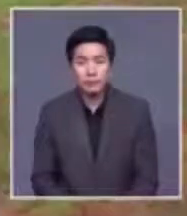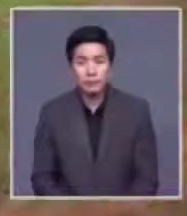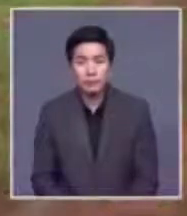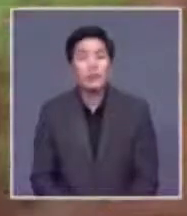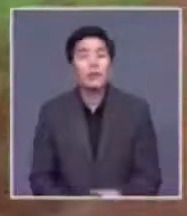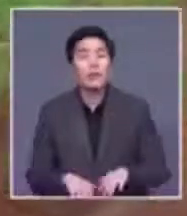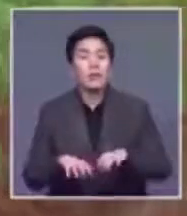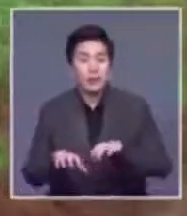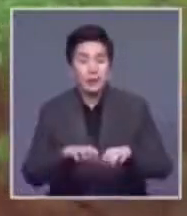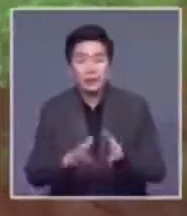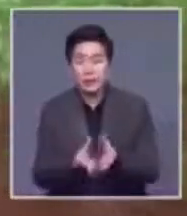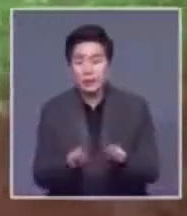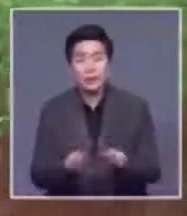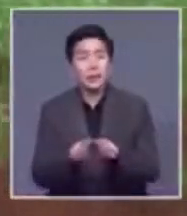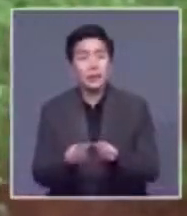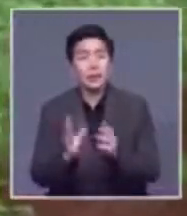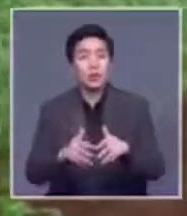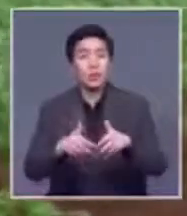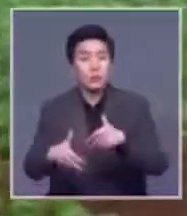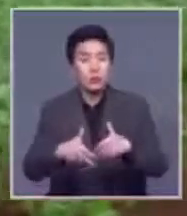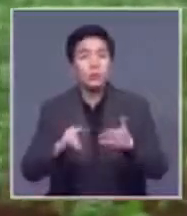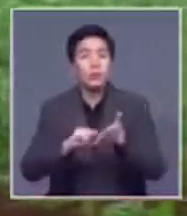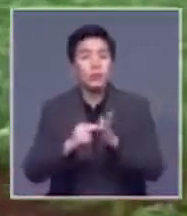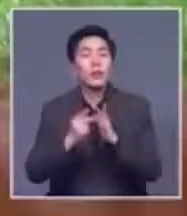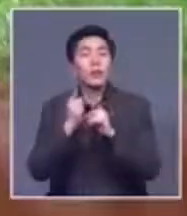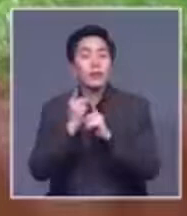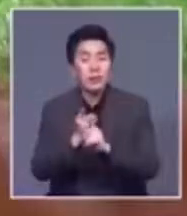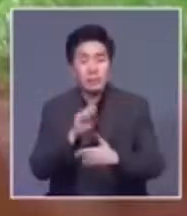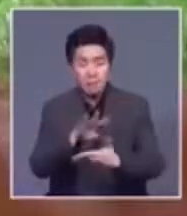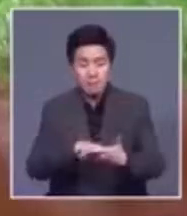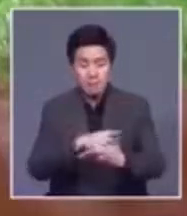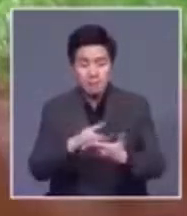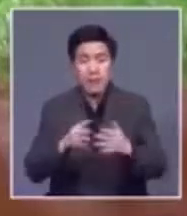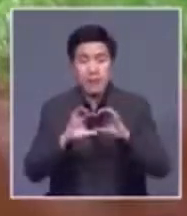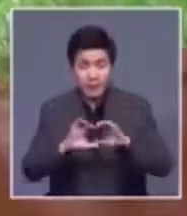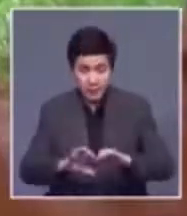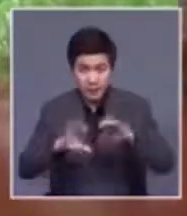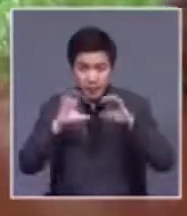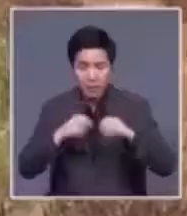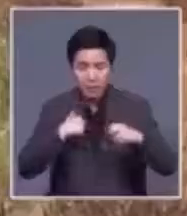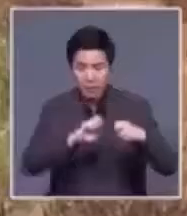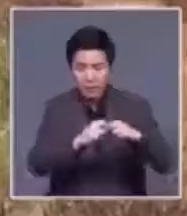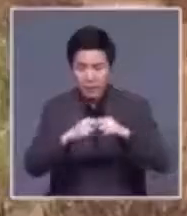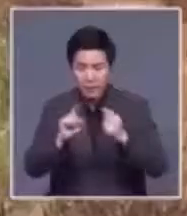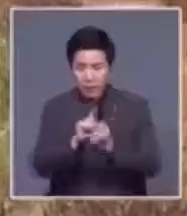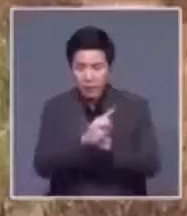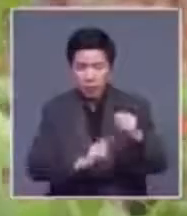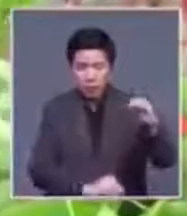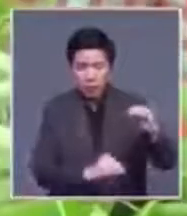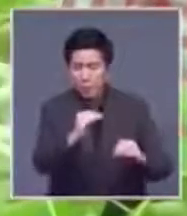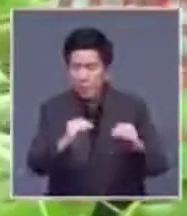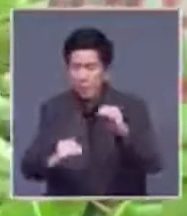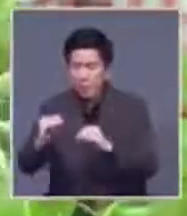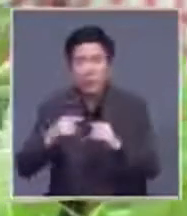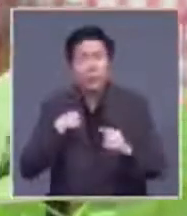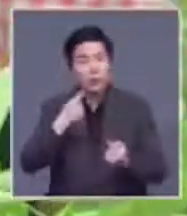จัดการที่ดินทำกินให้กับชุมชนเป็นการดำเนินการตามนโยบายของรัฐบาลเพื่อลดความเหลื่อมล้ำของสังคมและแก้ปัญหาการไ